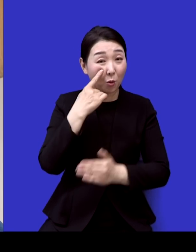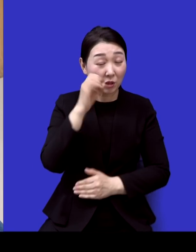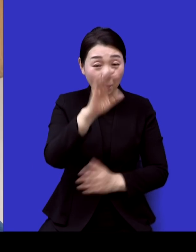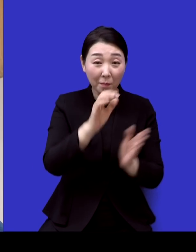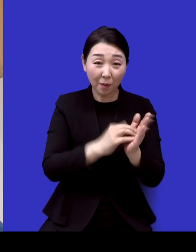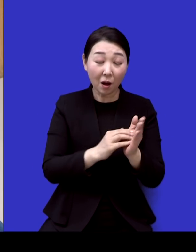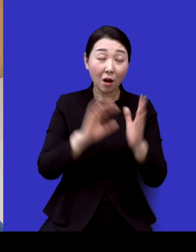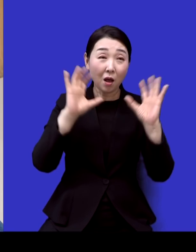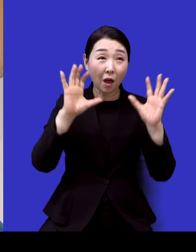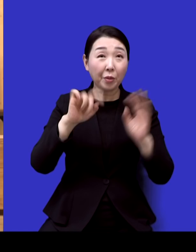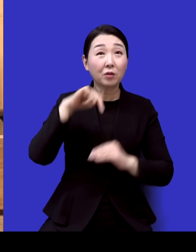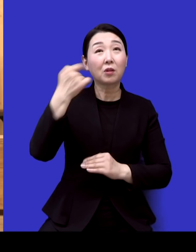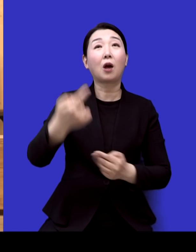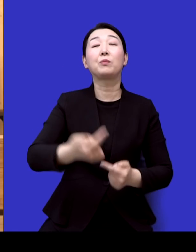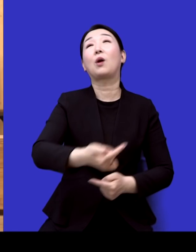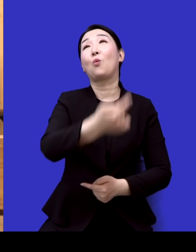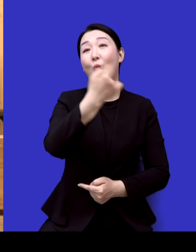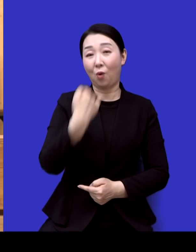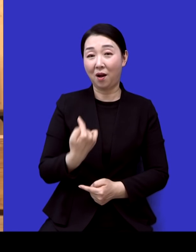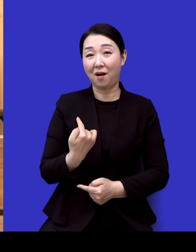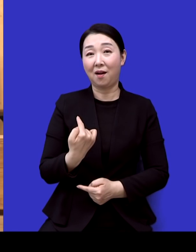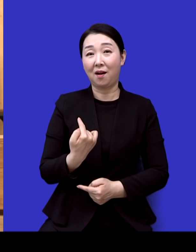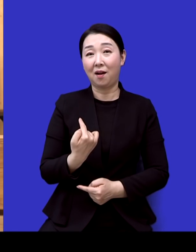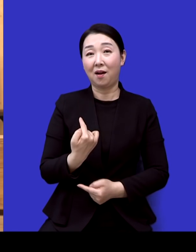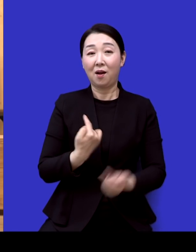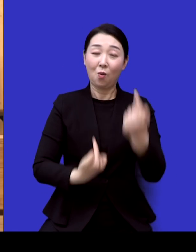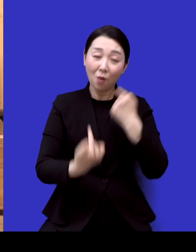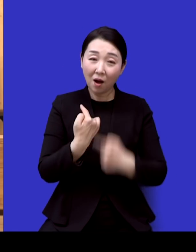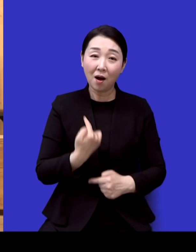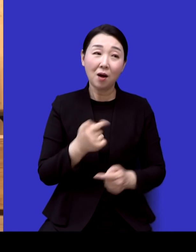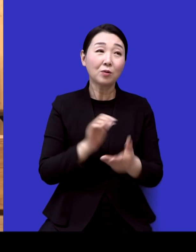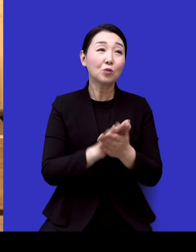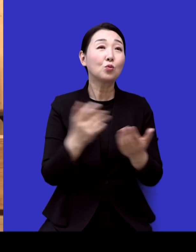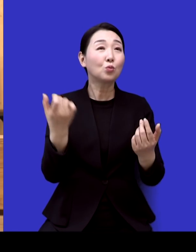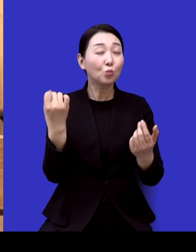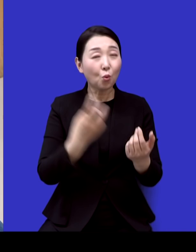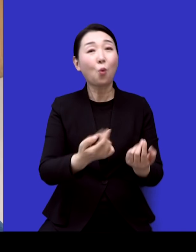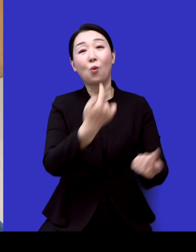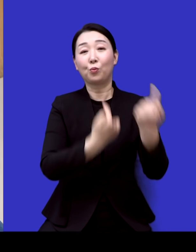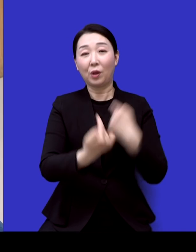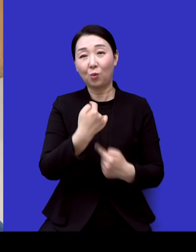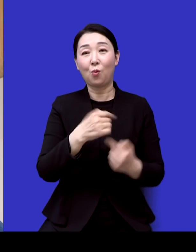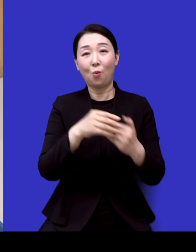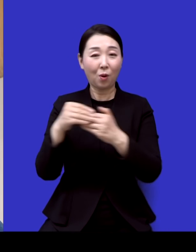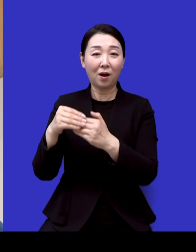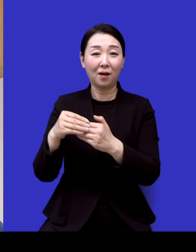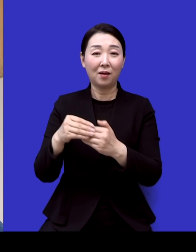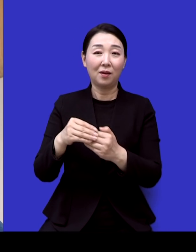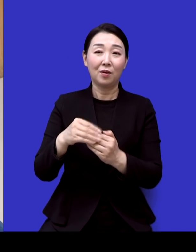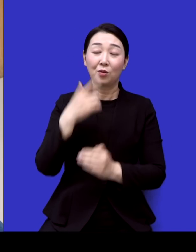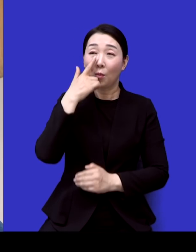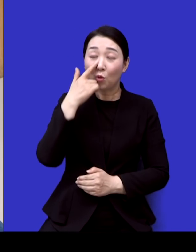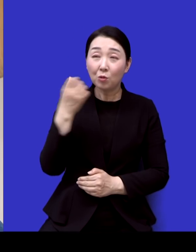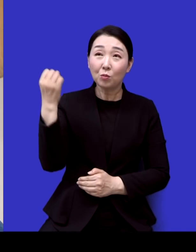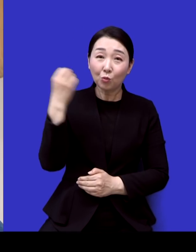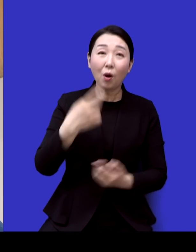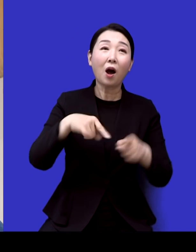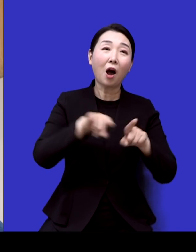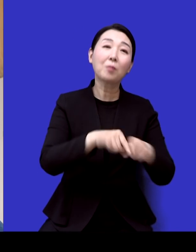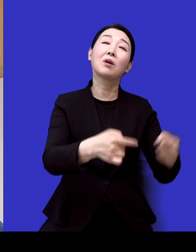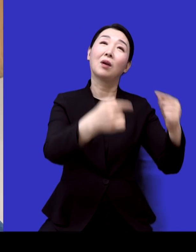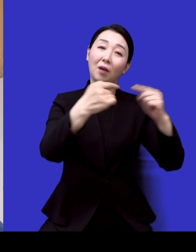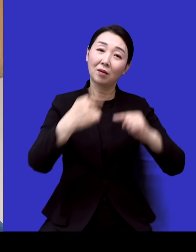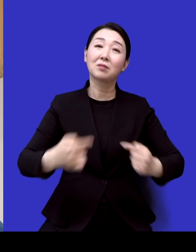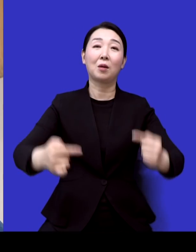하면 애들이 다음날 찾아와요. 그러면 친구들이 친구를 데리고 와요. 그러면 그 아이들의 부모님들이 따라와요.